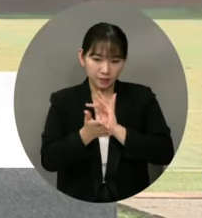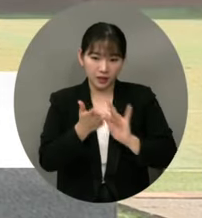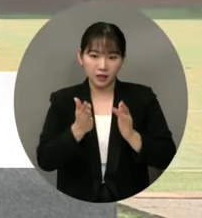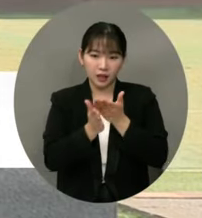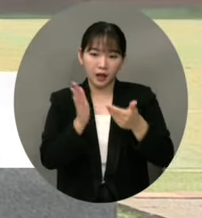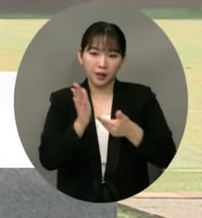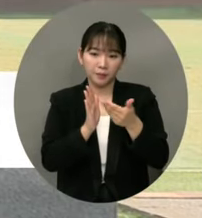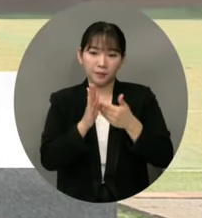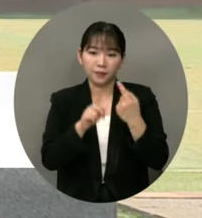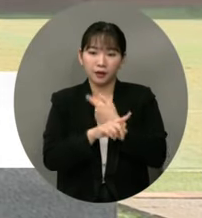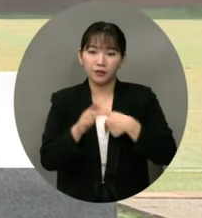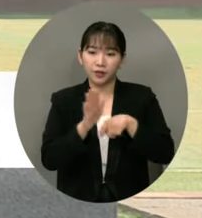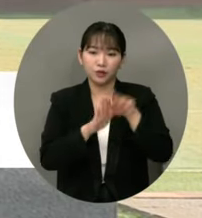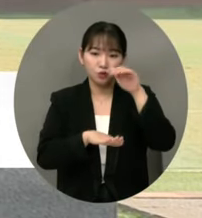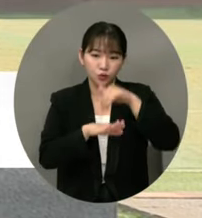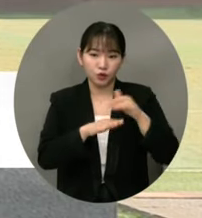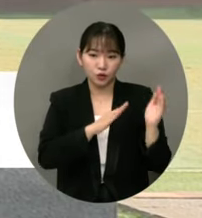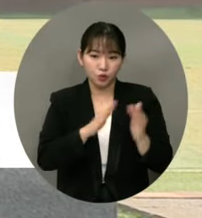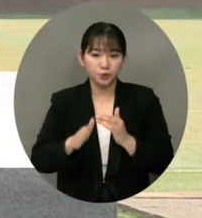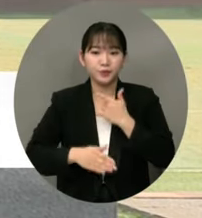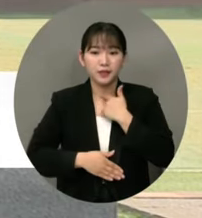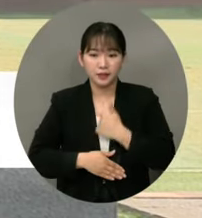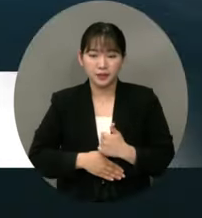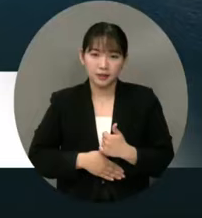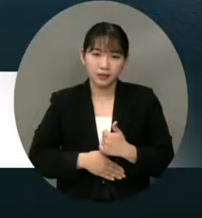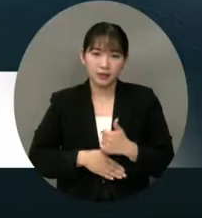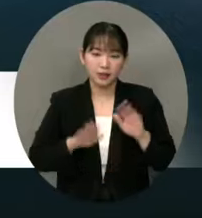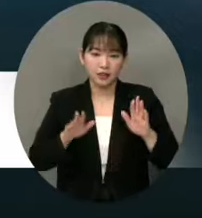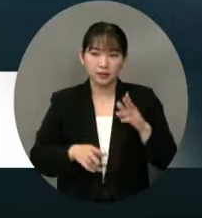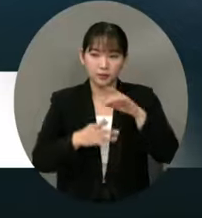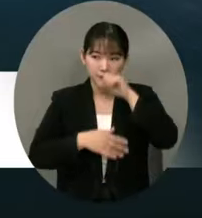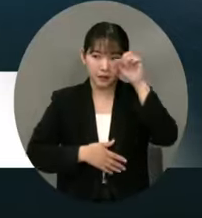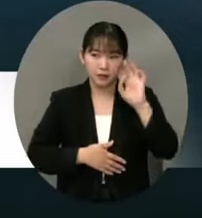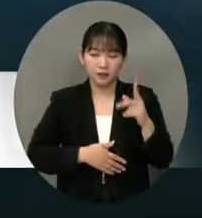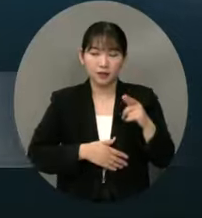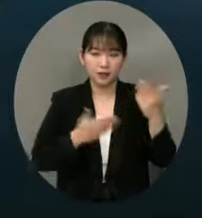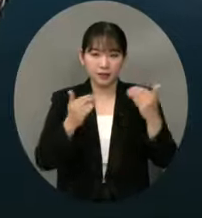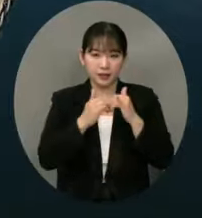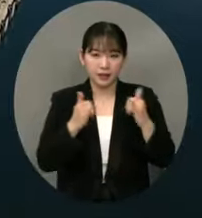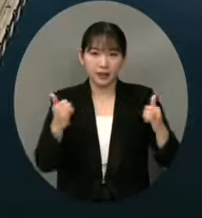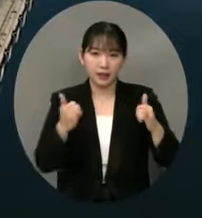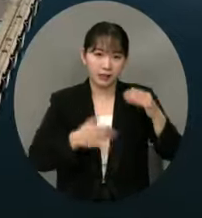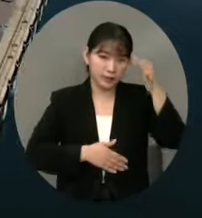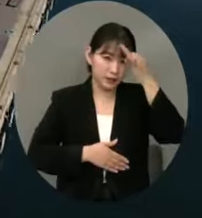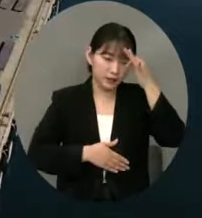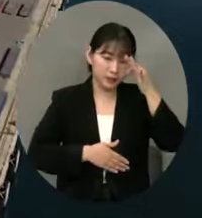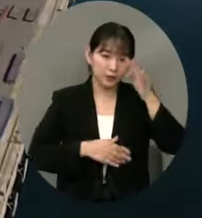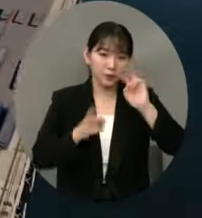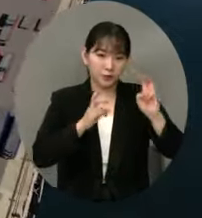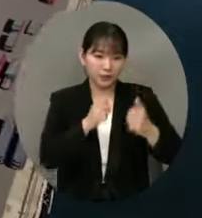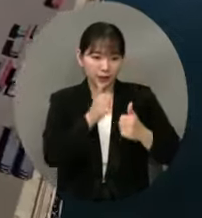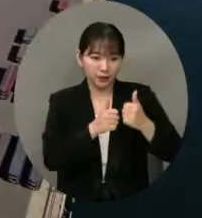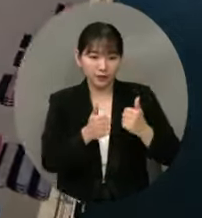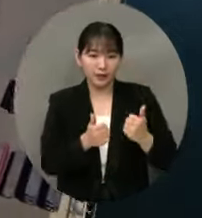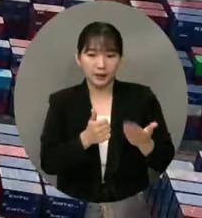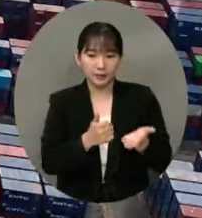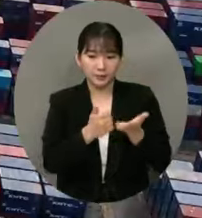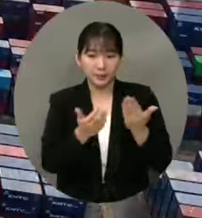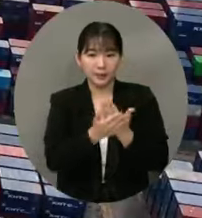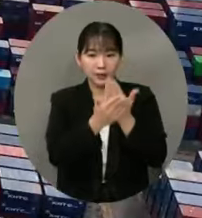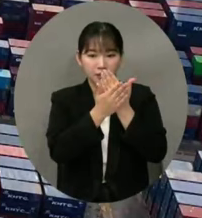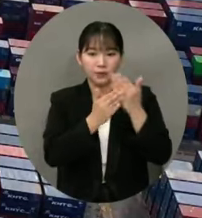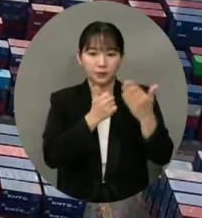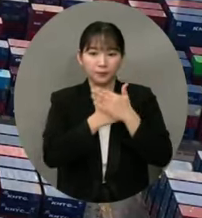위한 재직자 훈련 과정을 준비해왔으며 이번 선정으로 재직자 역량과 기업 경쟁력 향상에 도움이 될